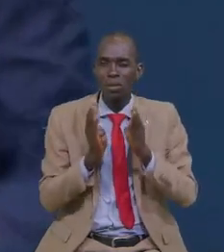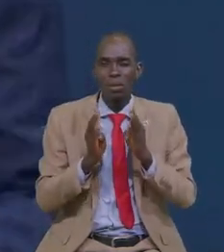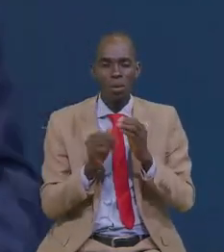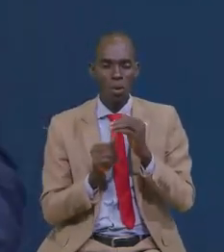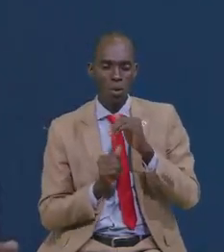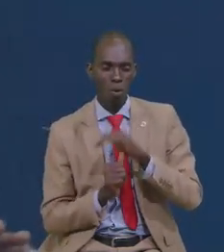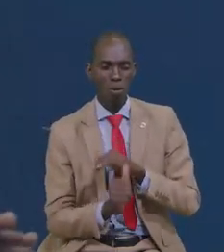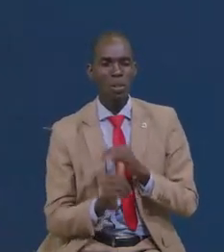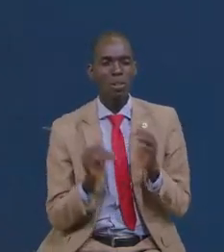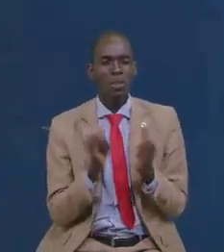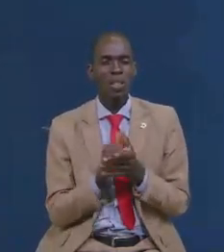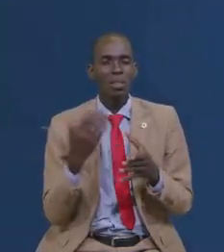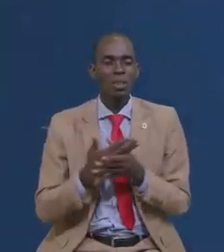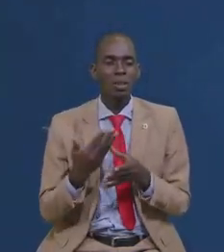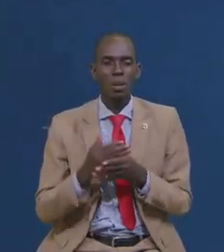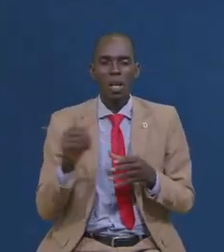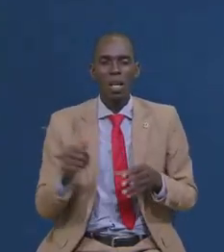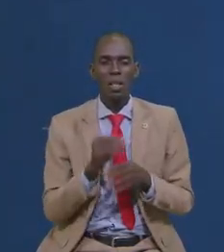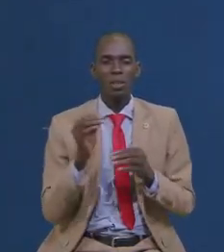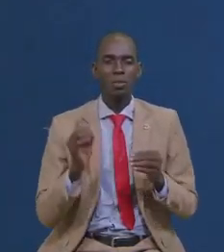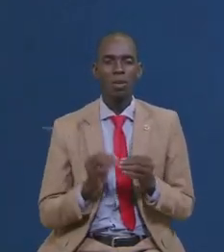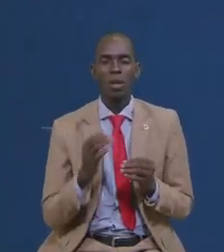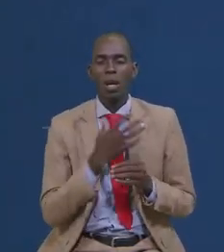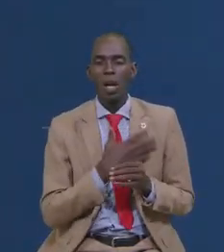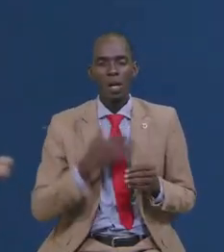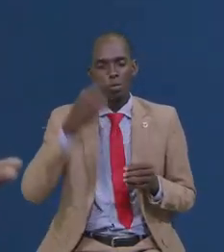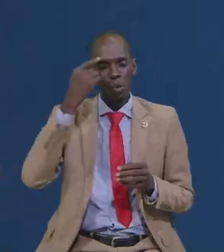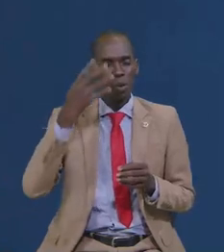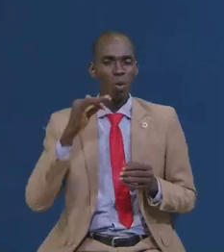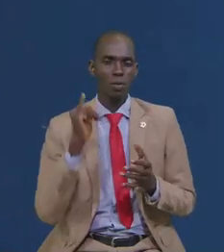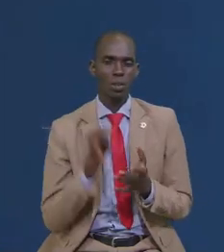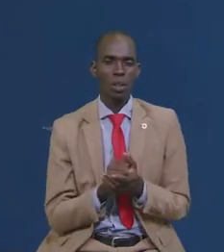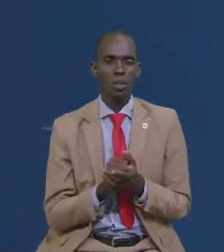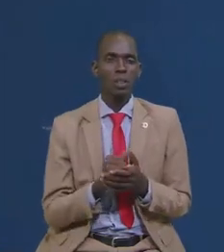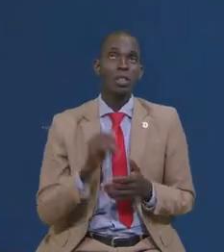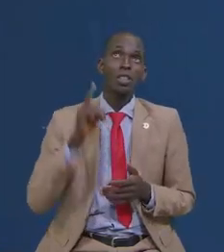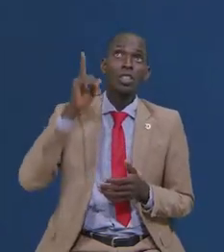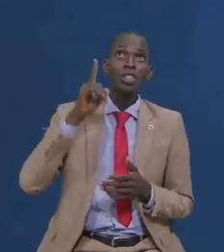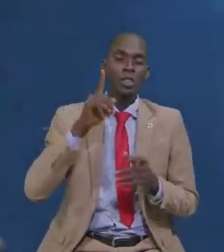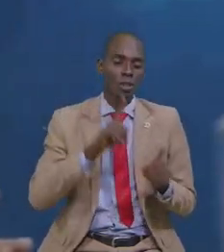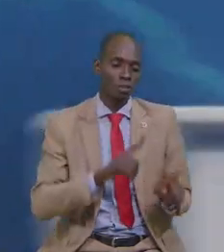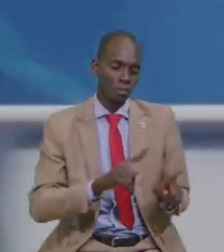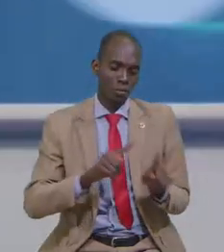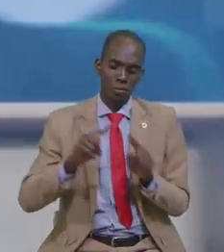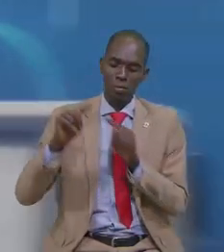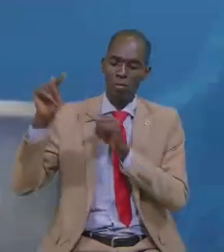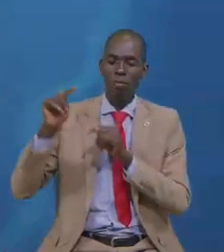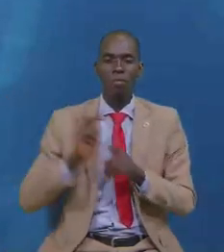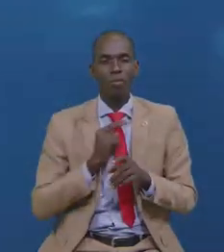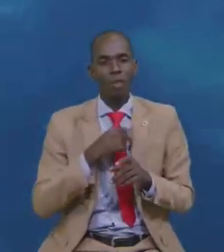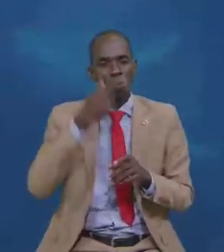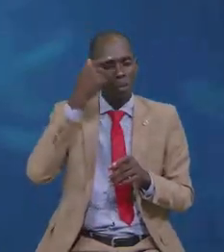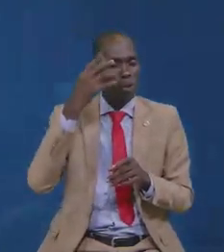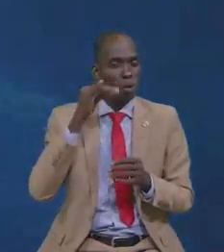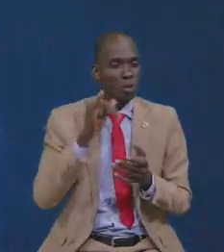dérangement, être sous cet harassement. À cause de cela, il nous a transportés.